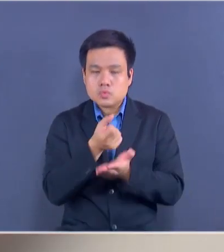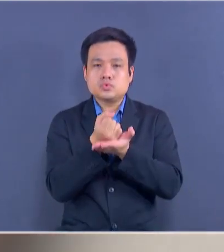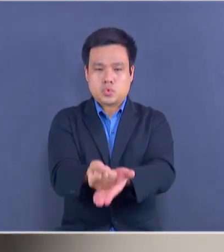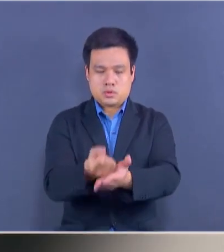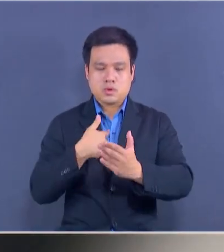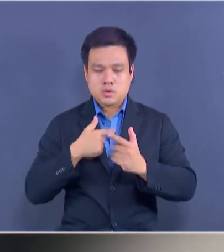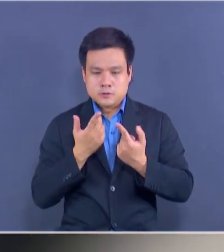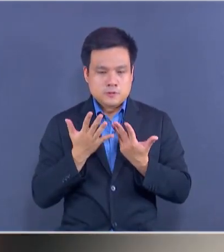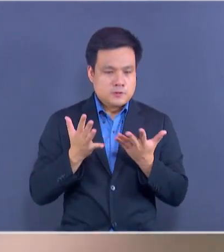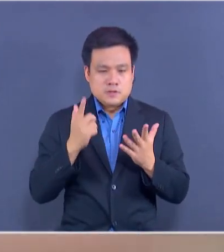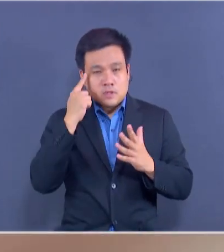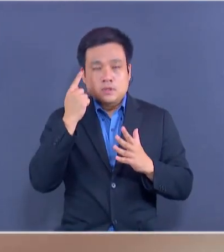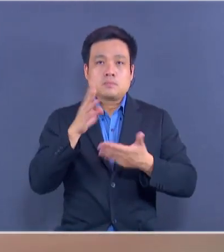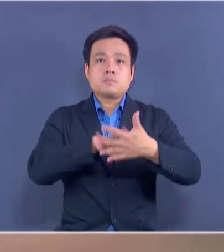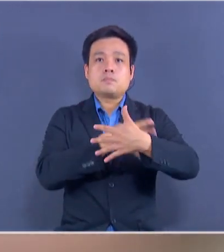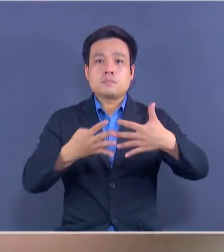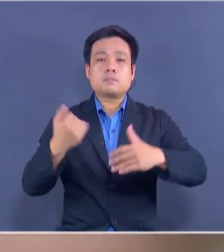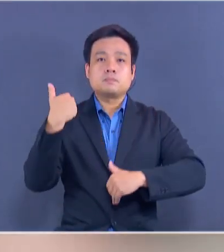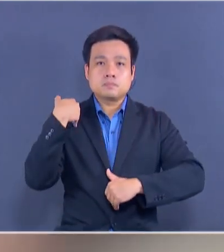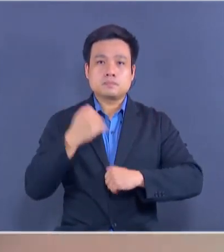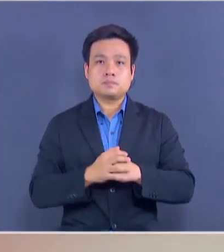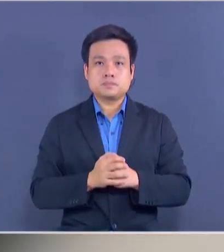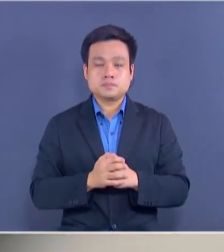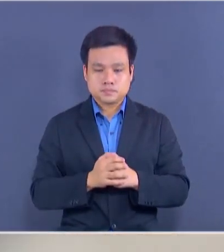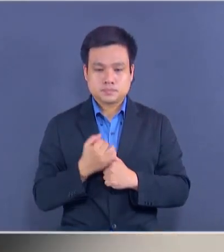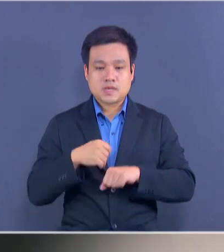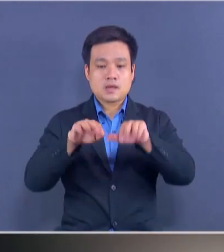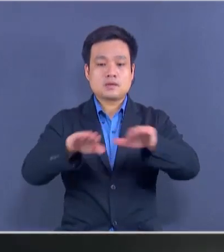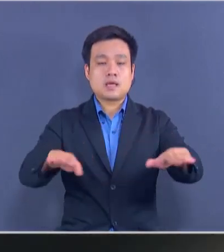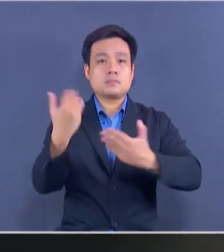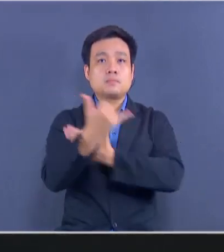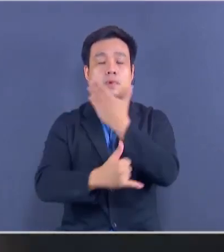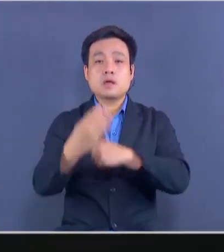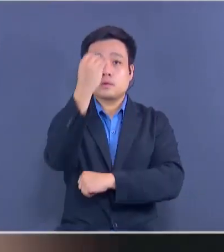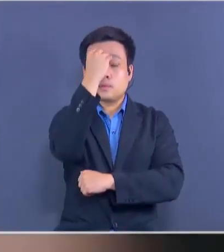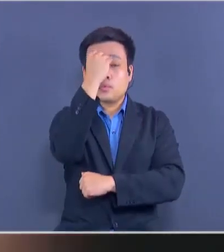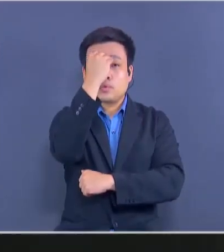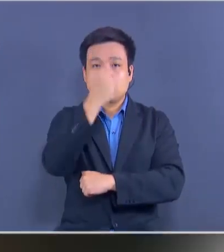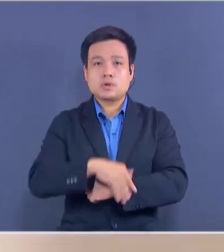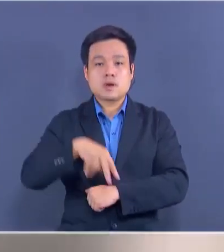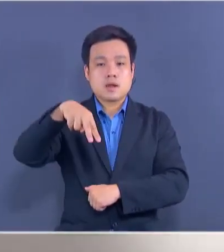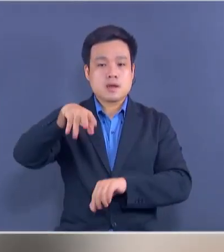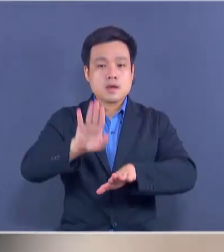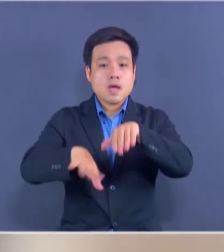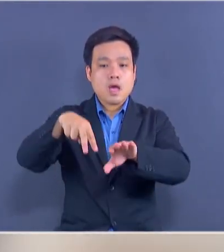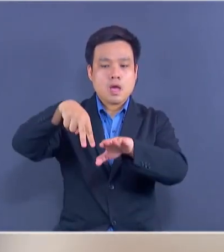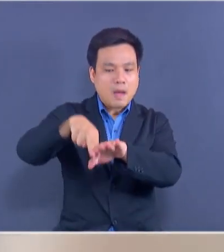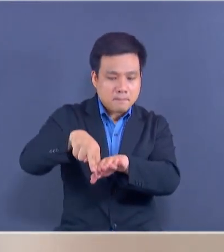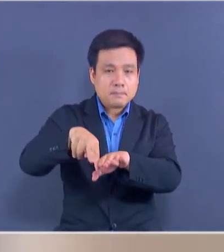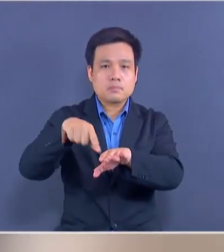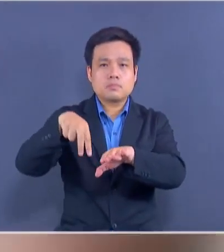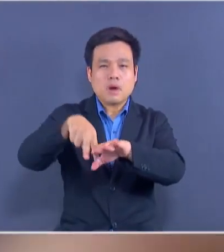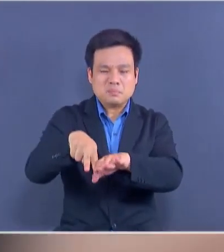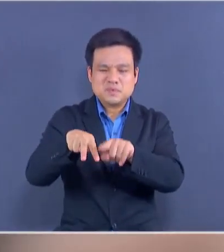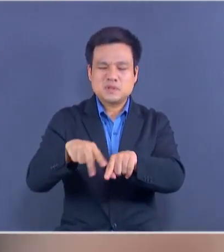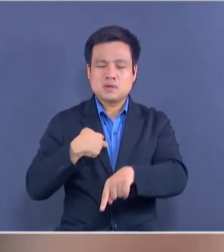TikTok รายหนึ่งโพสต์คลิปสุดระทึกเลยค่ะไปเจอเด็กหญิงชาวญี่ปุ่นขาของน้องเนี่ยติดที่บันไดเลื่อนแล้วน้องร้องไห้ไม่หยุด